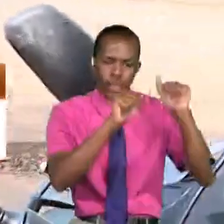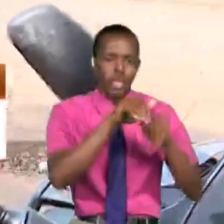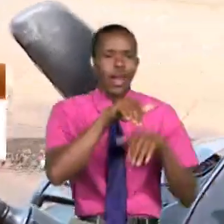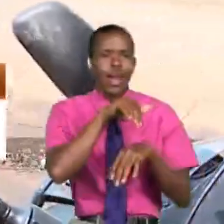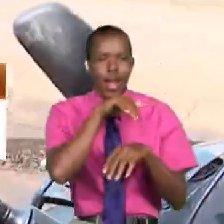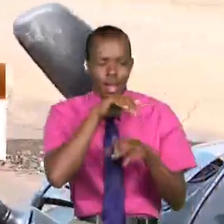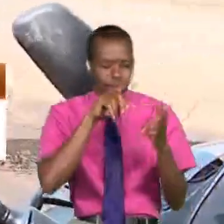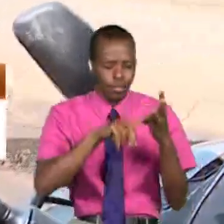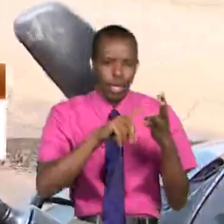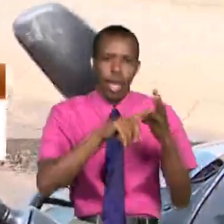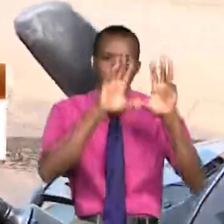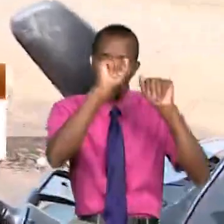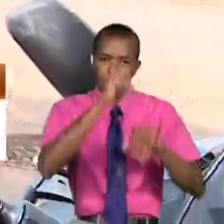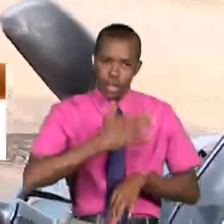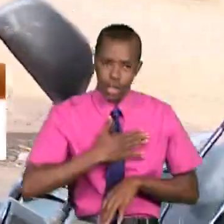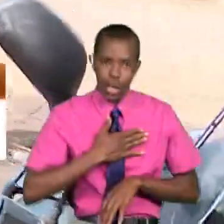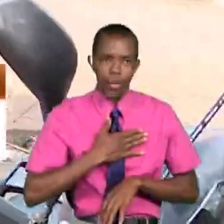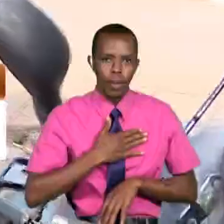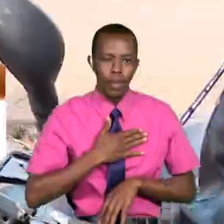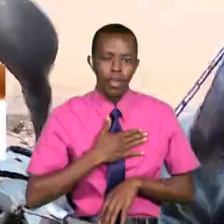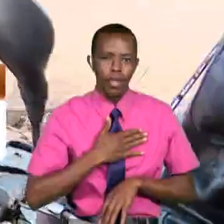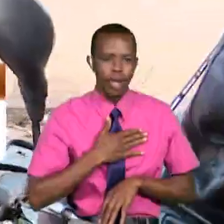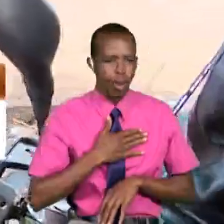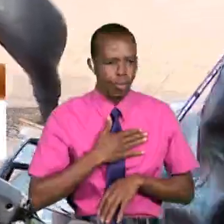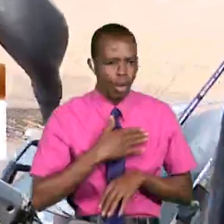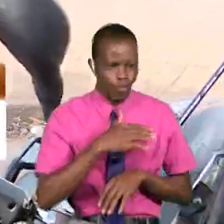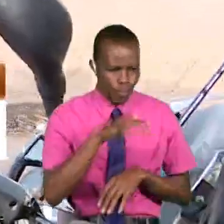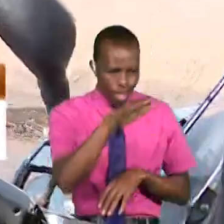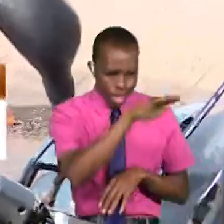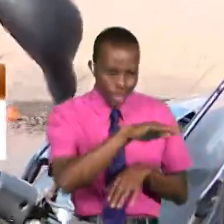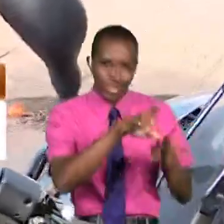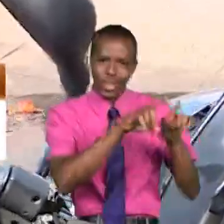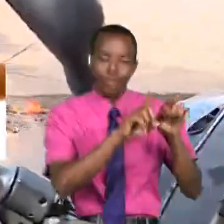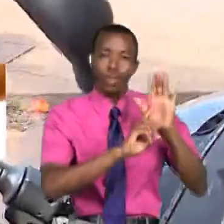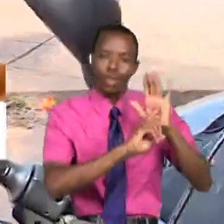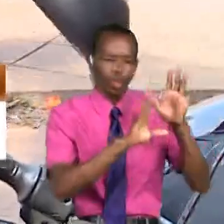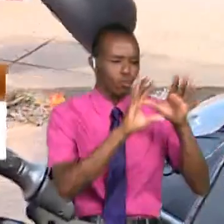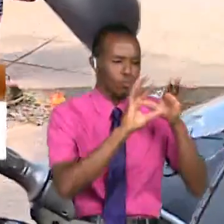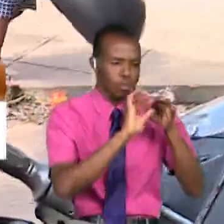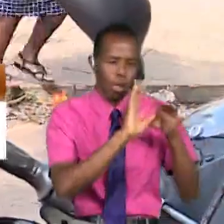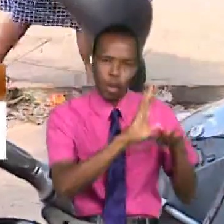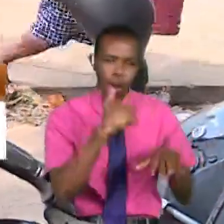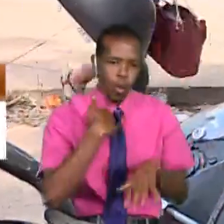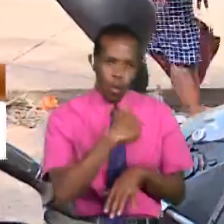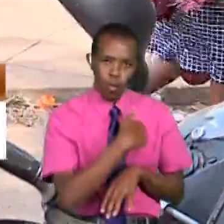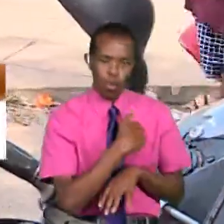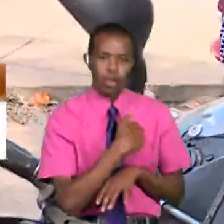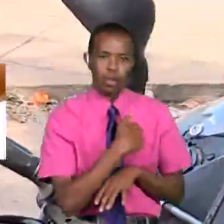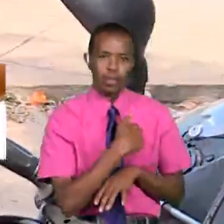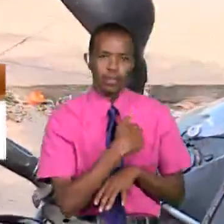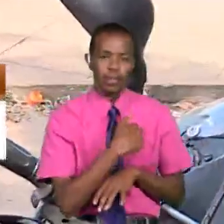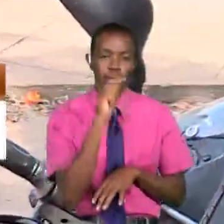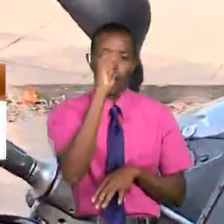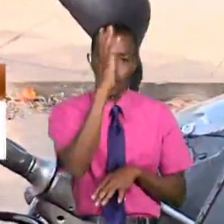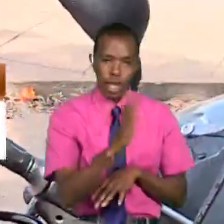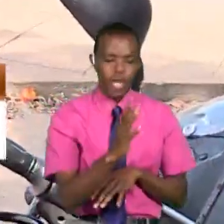na even our president kuwa in the same platform. Ni kitu mzuri, inaonyesha umoja wao. Sisi wa Kenya